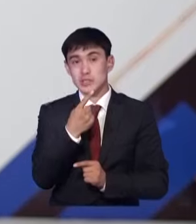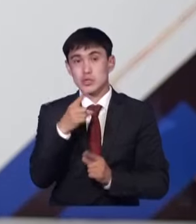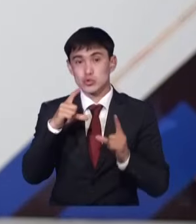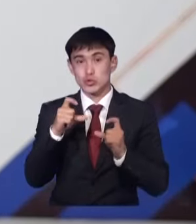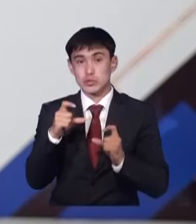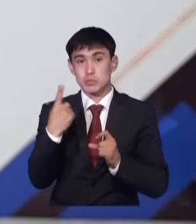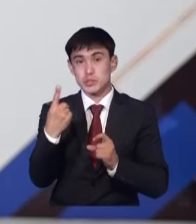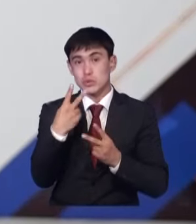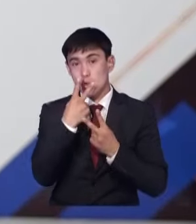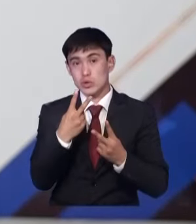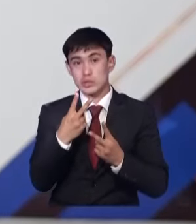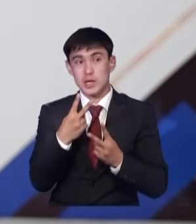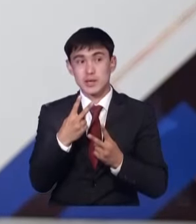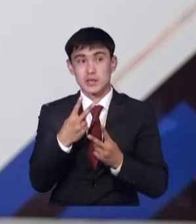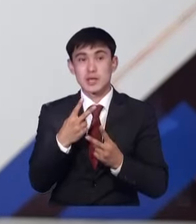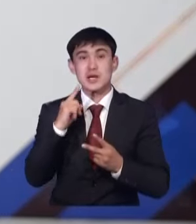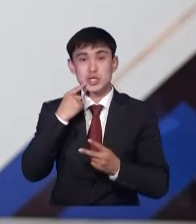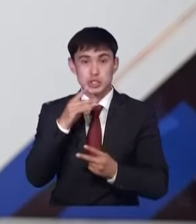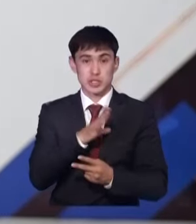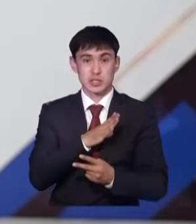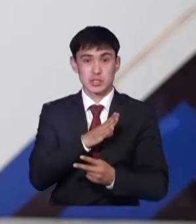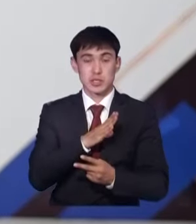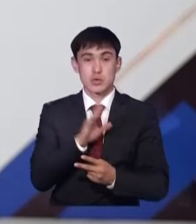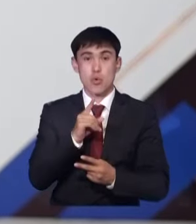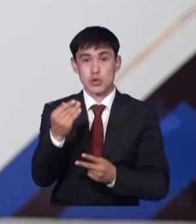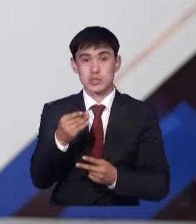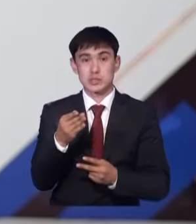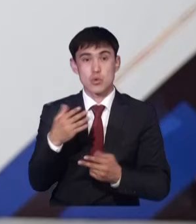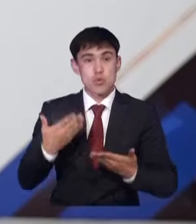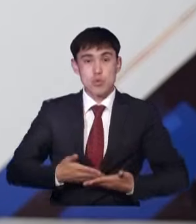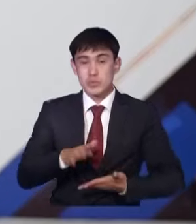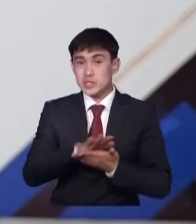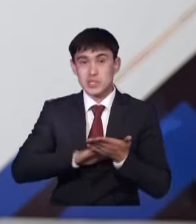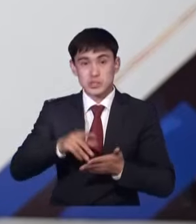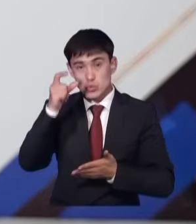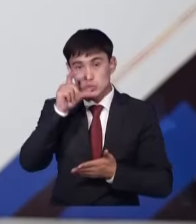суретін бір жерге қойғанда қатты ренжиді екен. Өйткені ол кісі өмірі